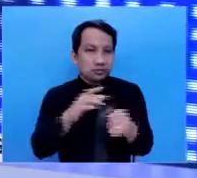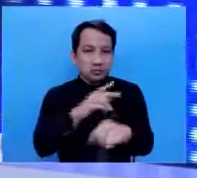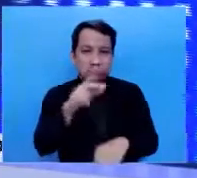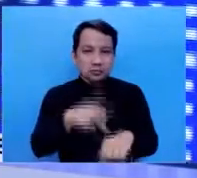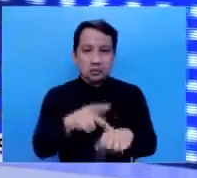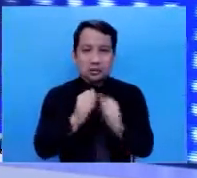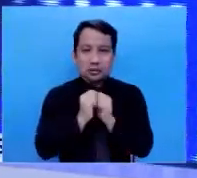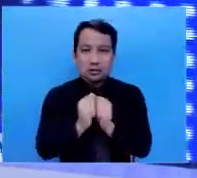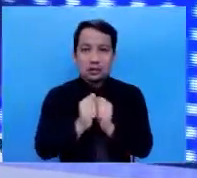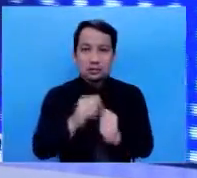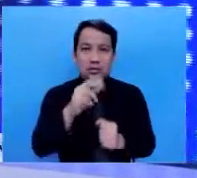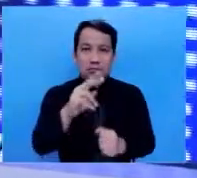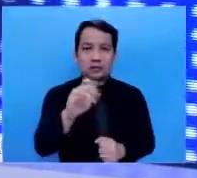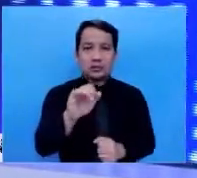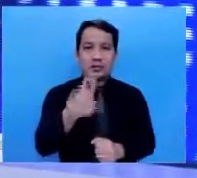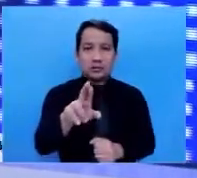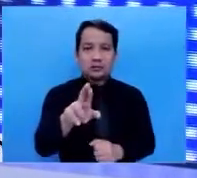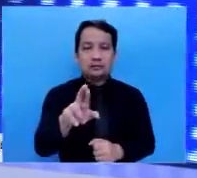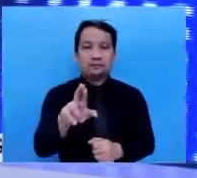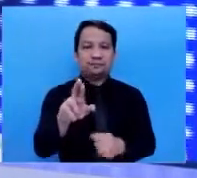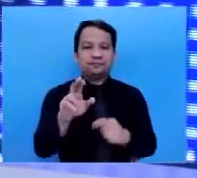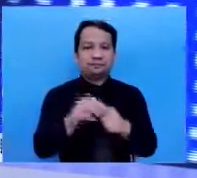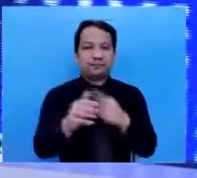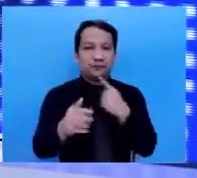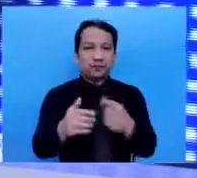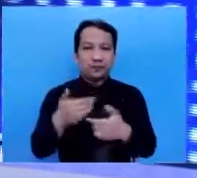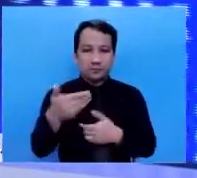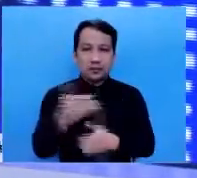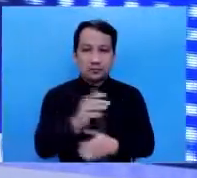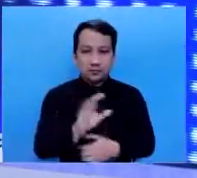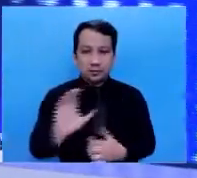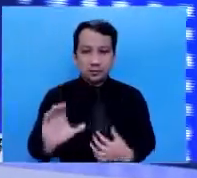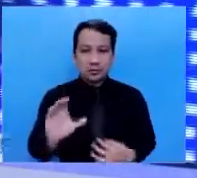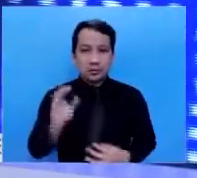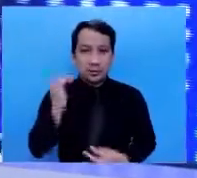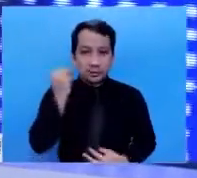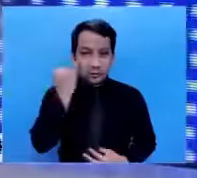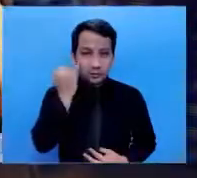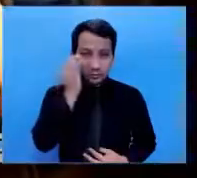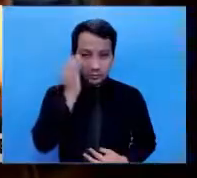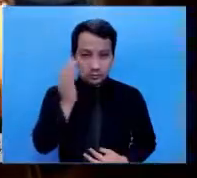ang Metro Manila. Nasa front line ng balitang yan si JC Cosico.